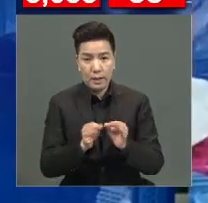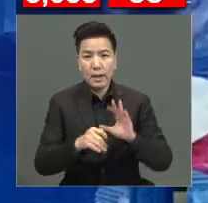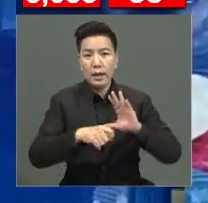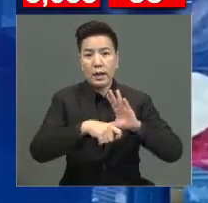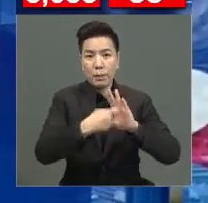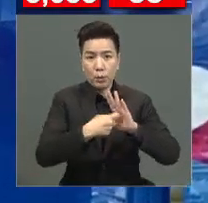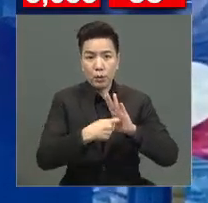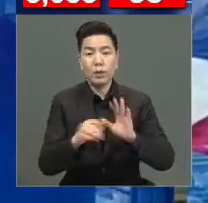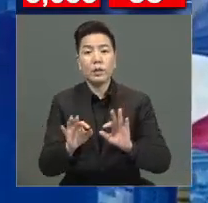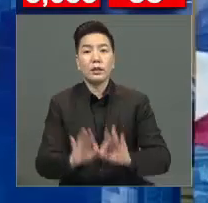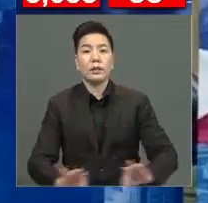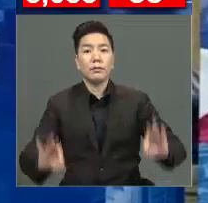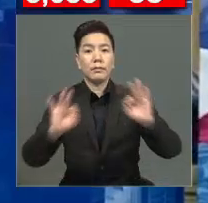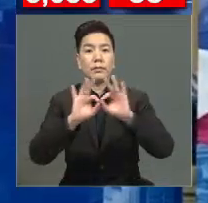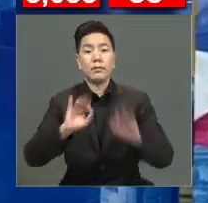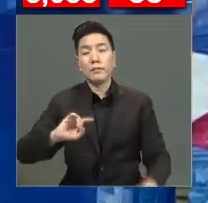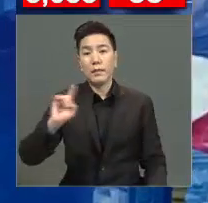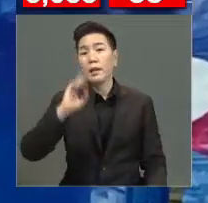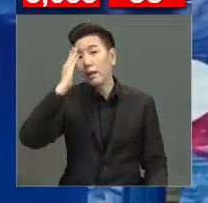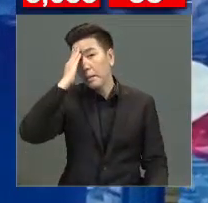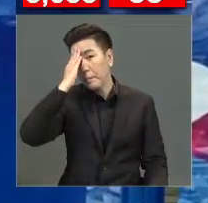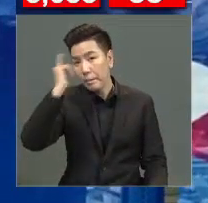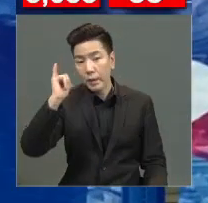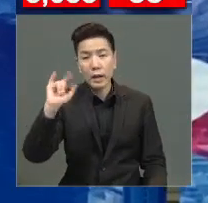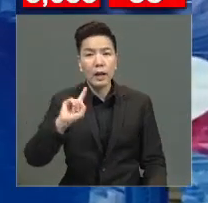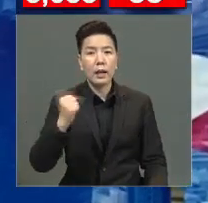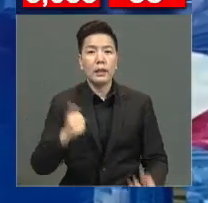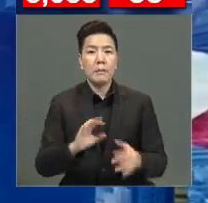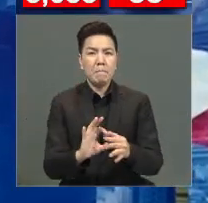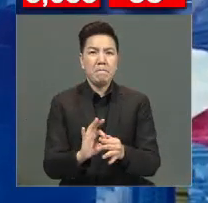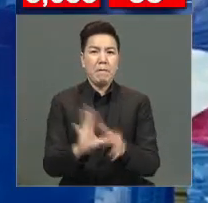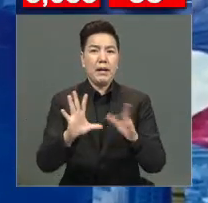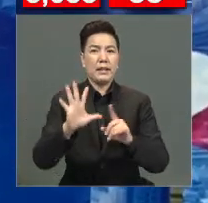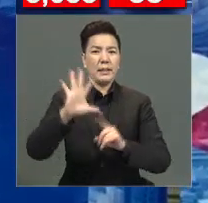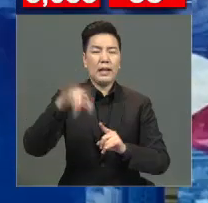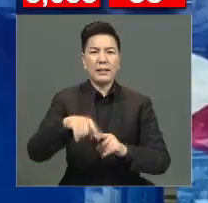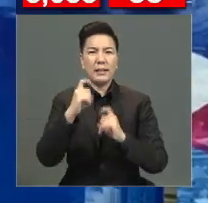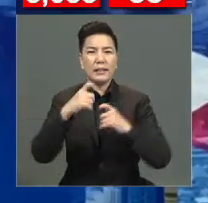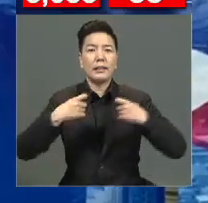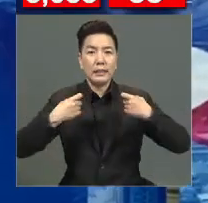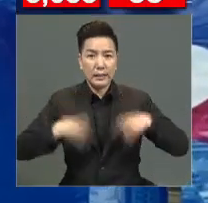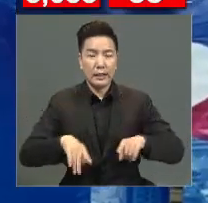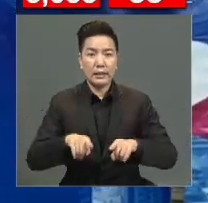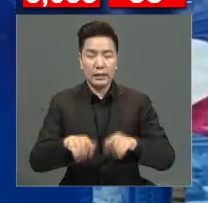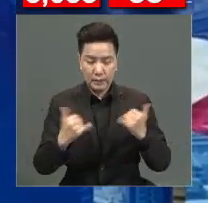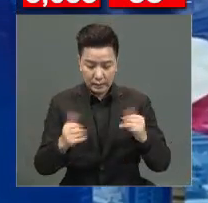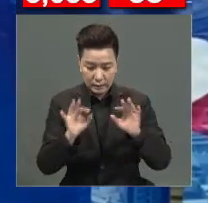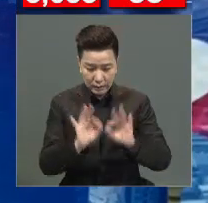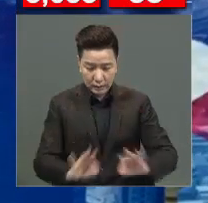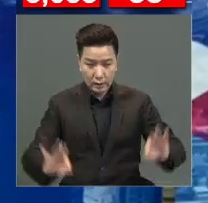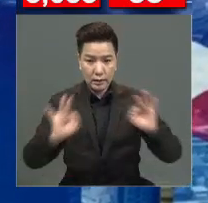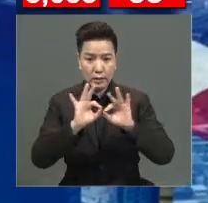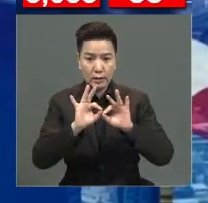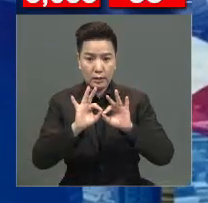จะเป็นวันนี้ก็คือที่สำคัญก็คือว่าทำไมเราถึงปลดล็อกการเงินที่มีความเสี่ยงสิ่งสำคัญที่สุดคือเราเป็นใจ